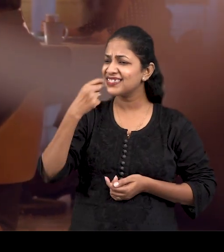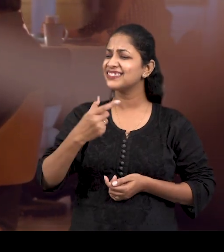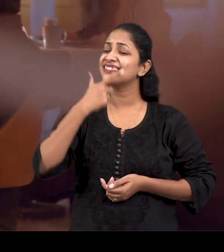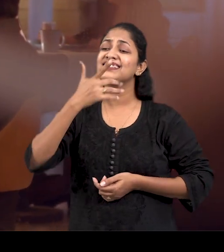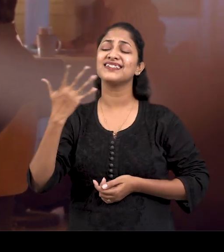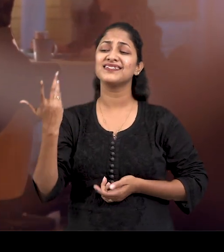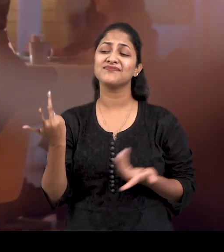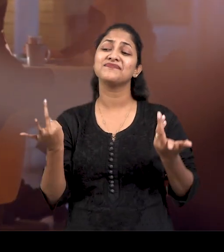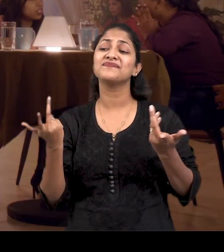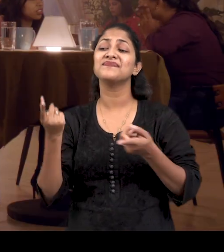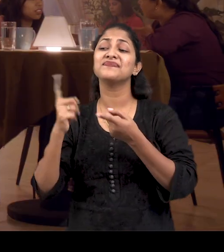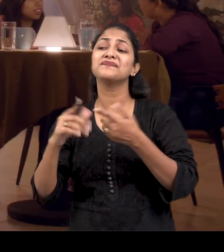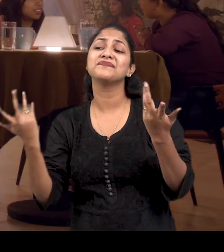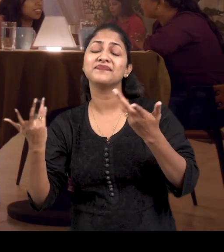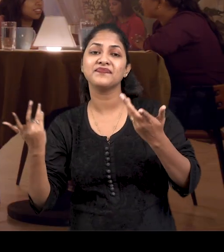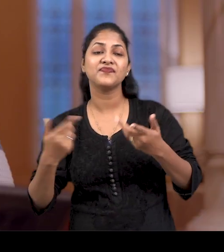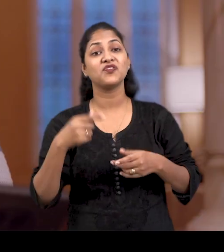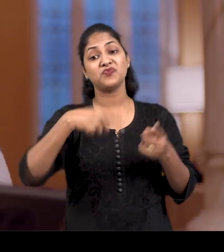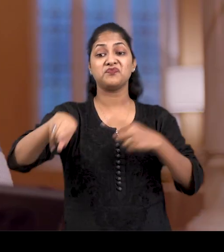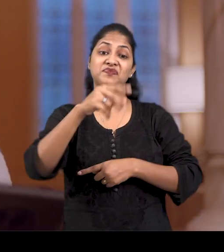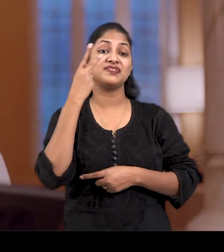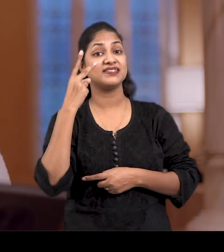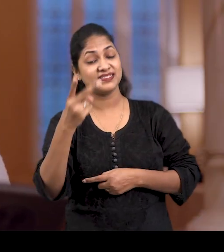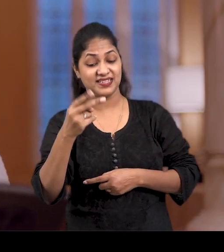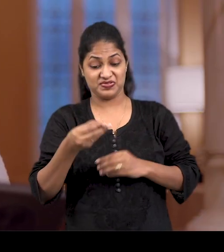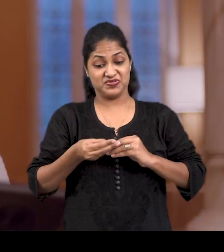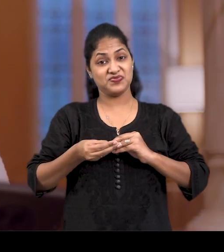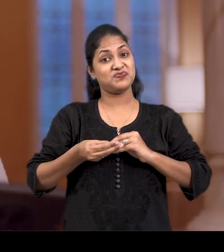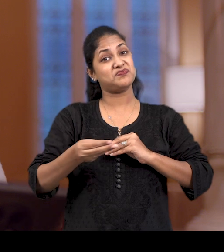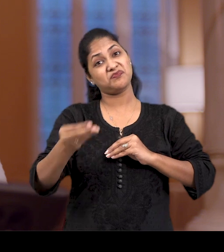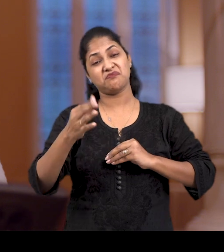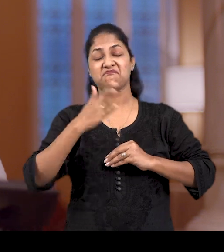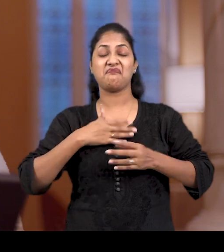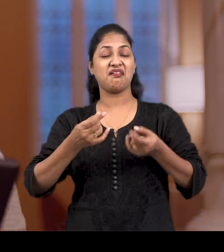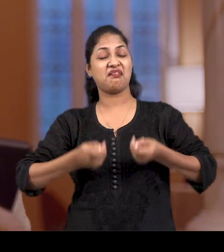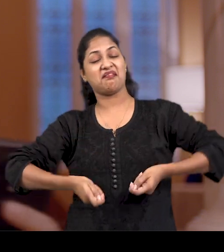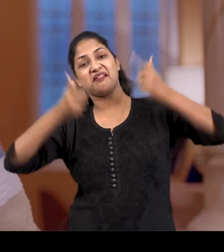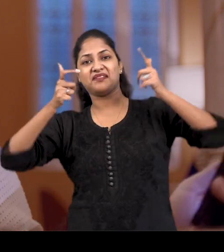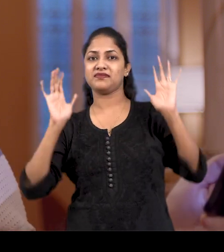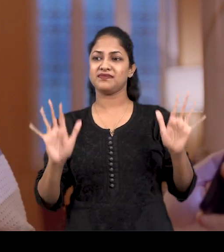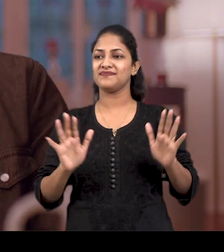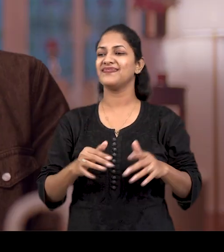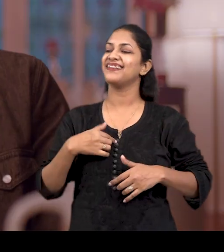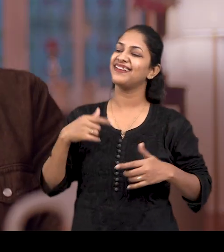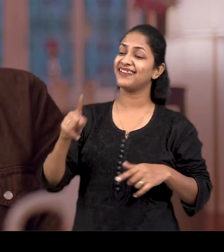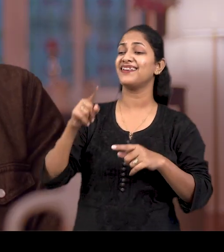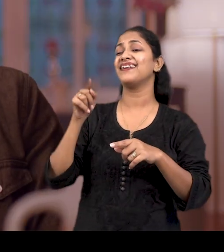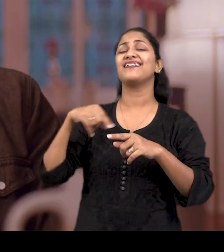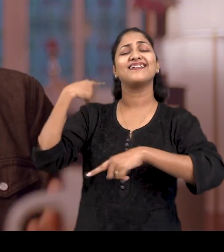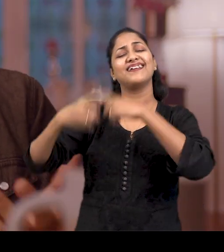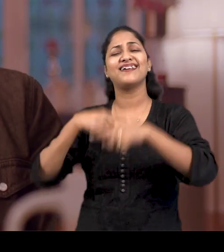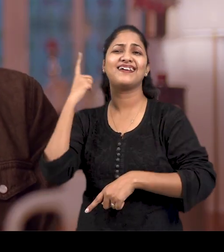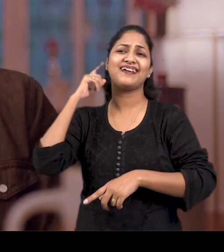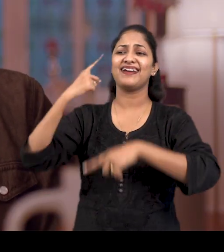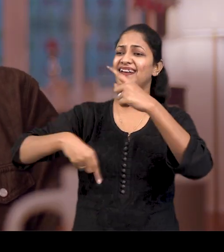તમારા ચહેરા પર આ સ્મિત વાંચ્યું છે. તમે લોકો જોજો, થોડા જ સમયમાં હું માલામાલ થવાનો છું.